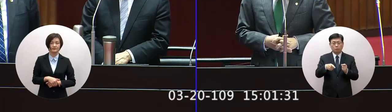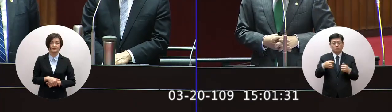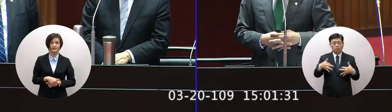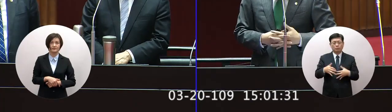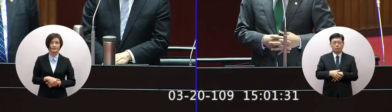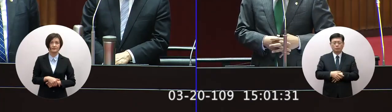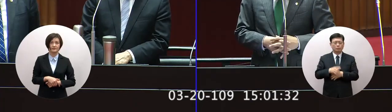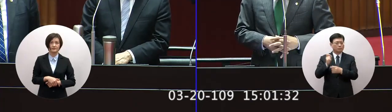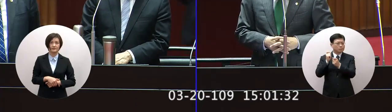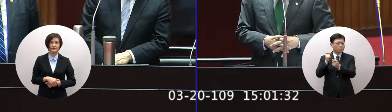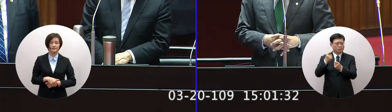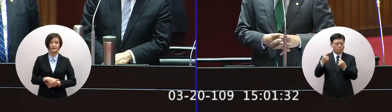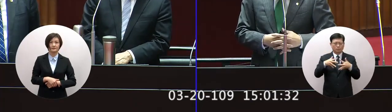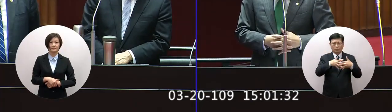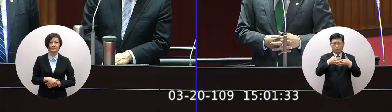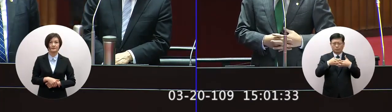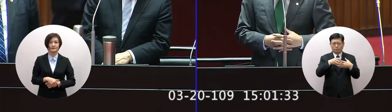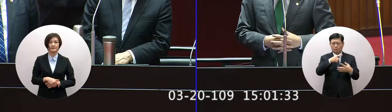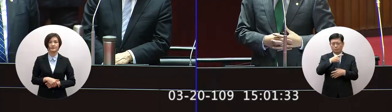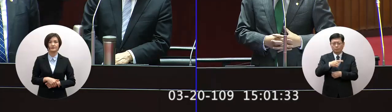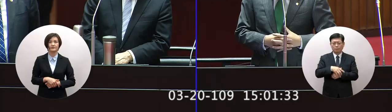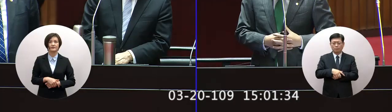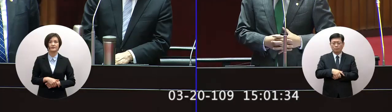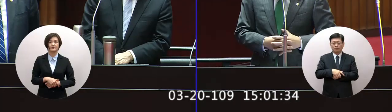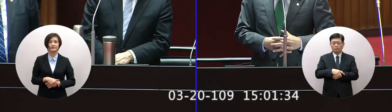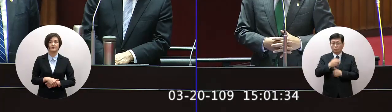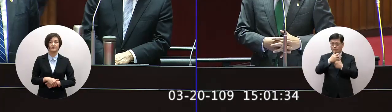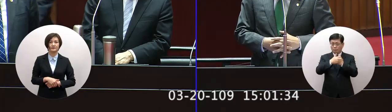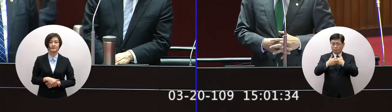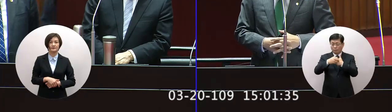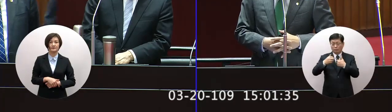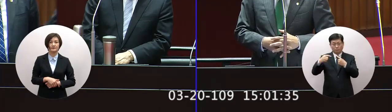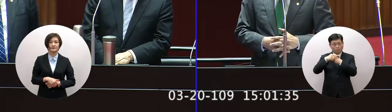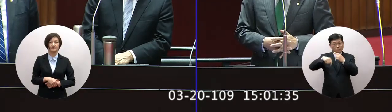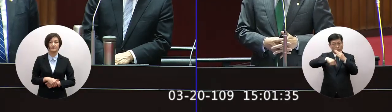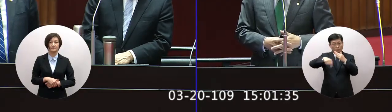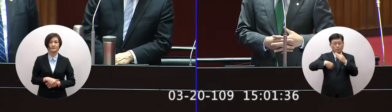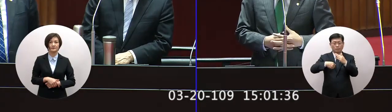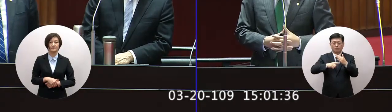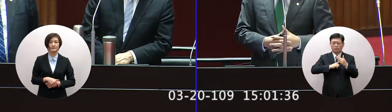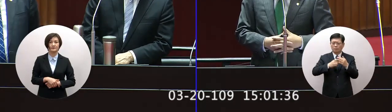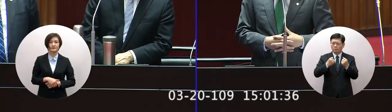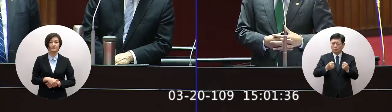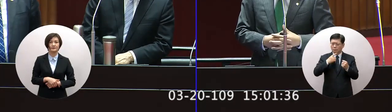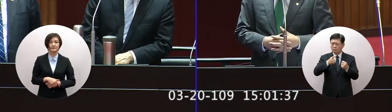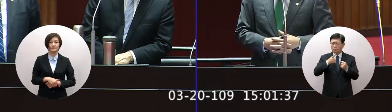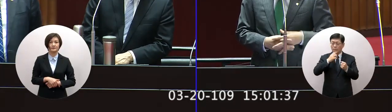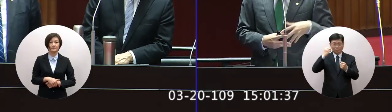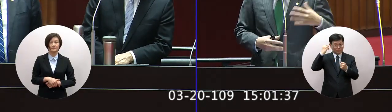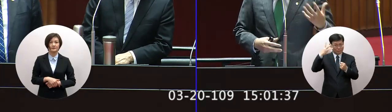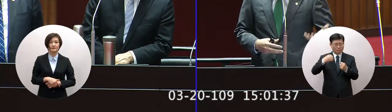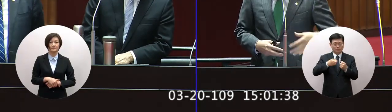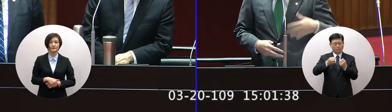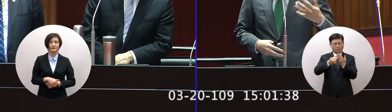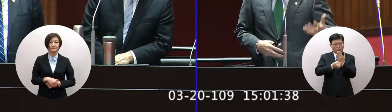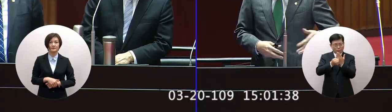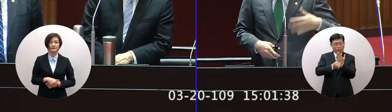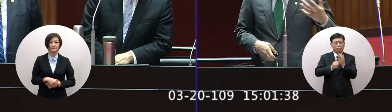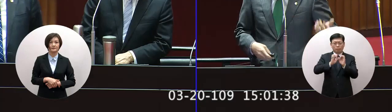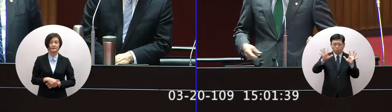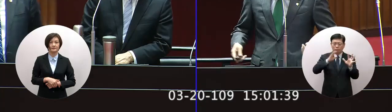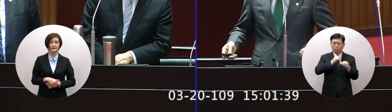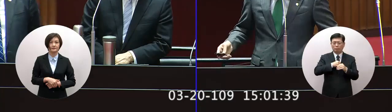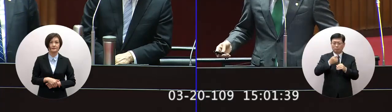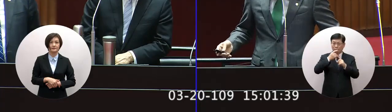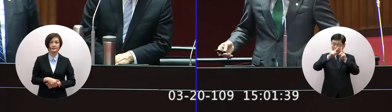哈。那最近美国的这个卫生研究院，他在新英格兰期刊发表说，在脂类、在木